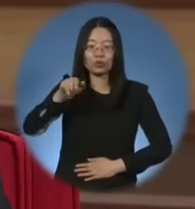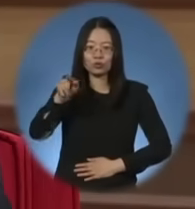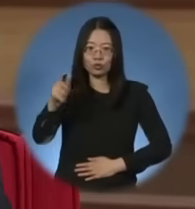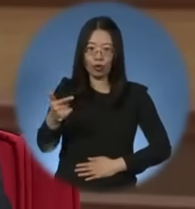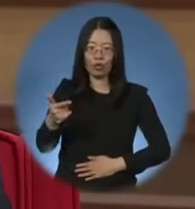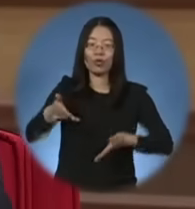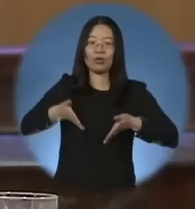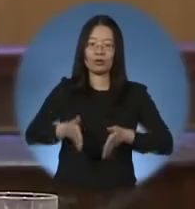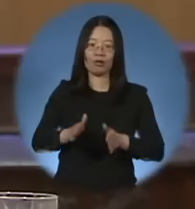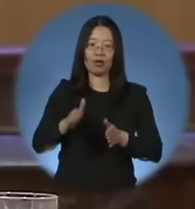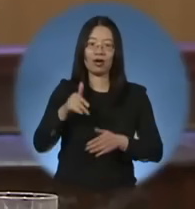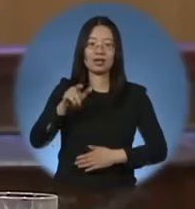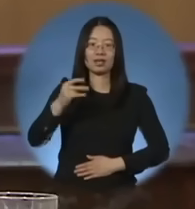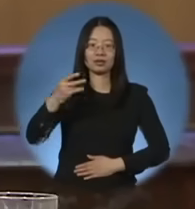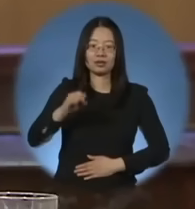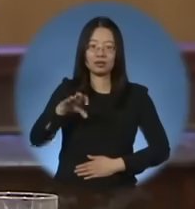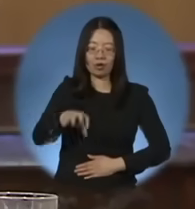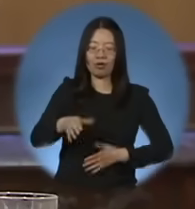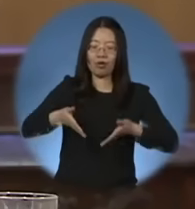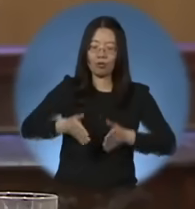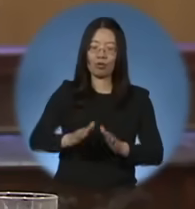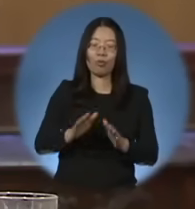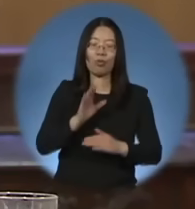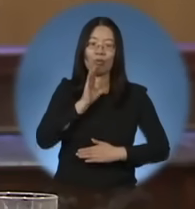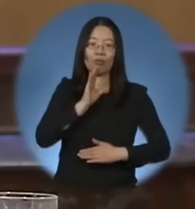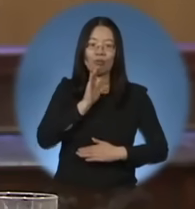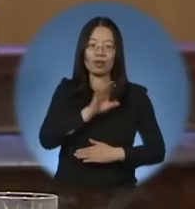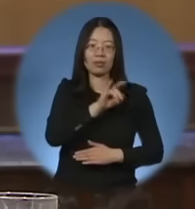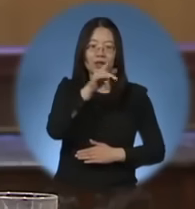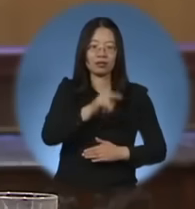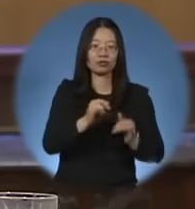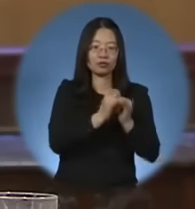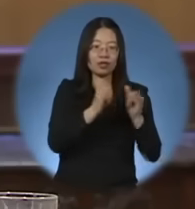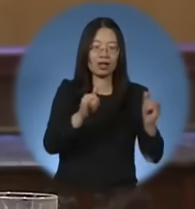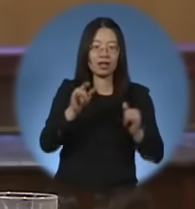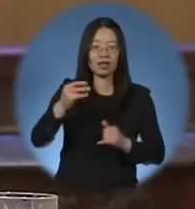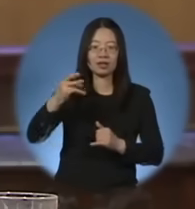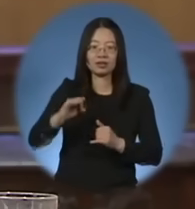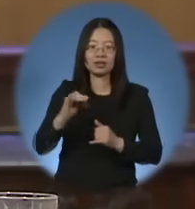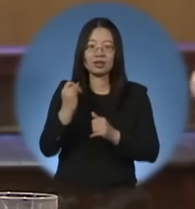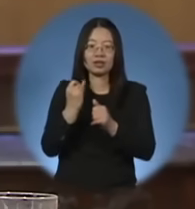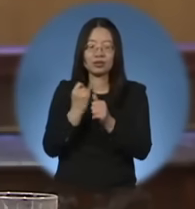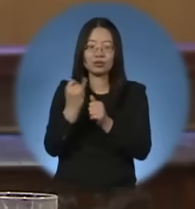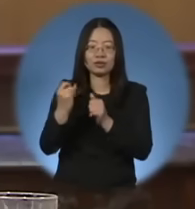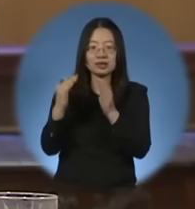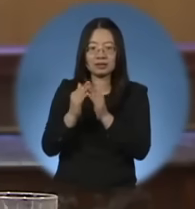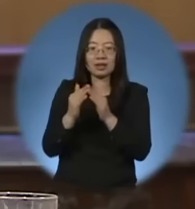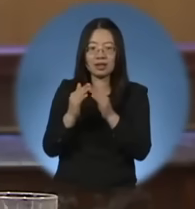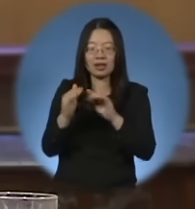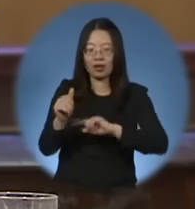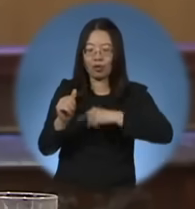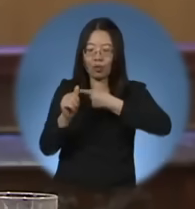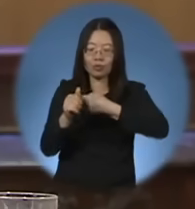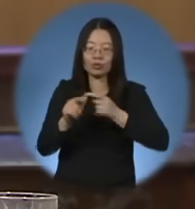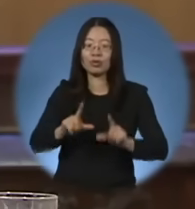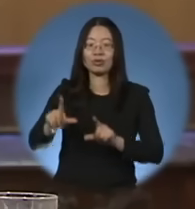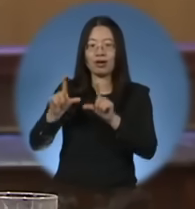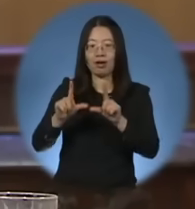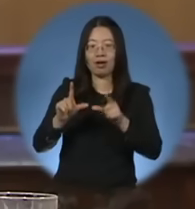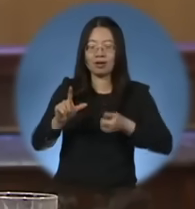오주헌 강릉에서 강릉에서 태어났어요 그러니까 파주 사람이 강릉 처가에 가서 거기서 산